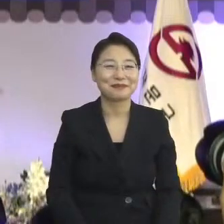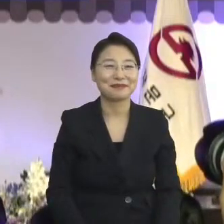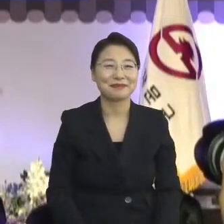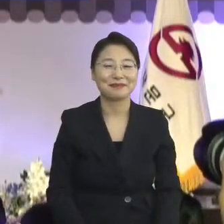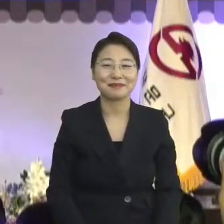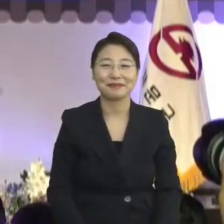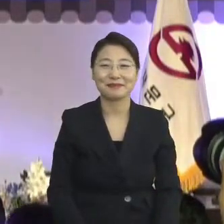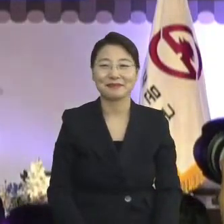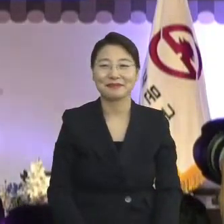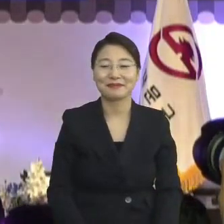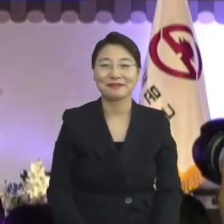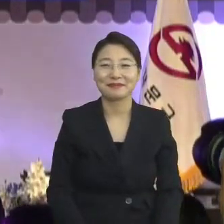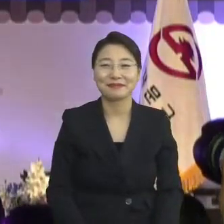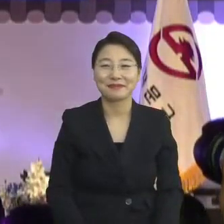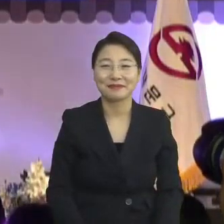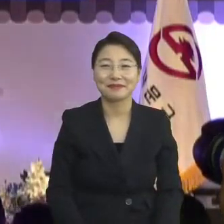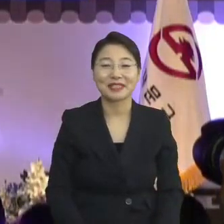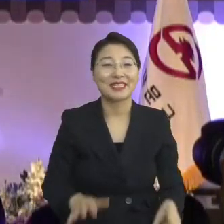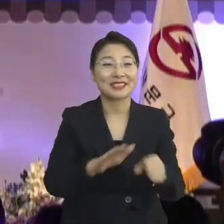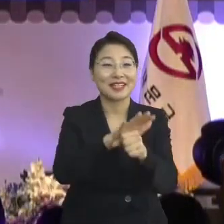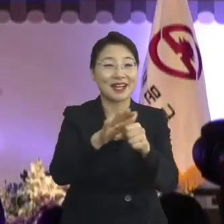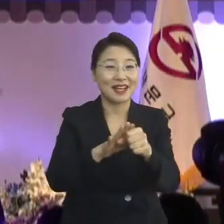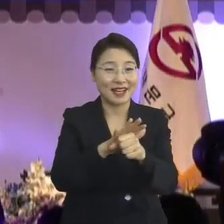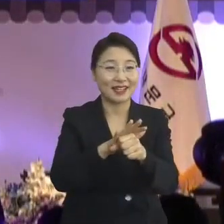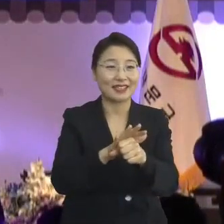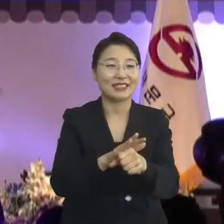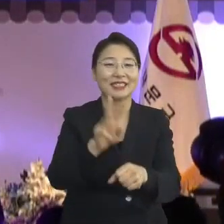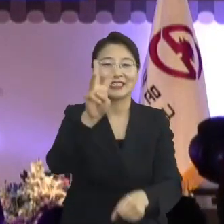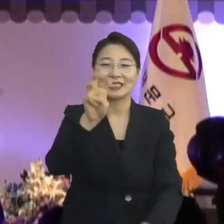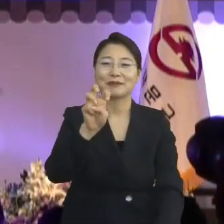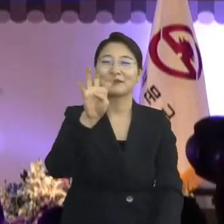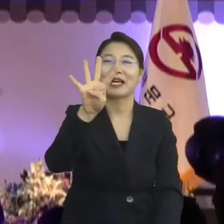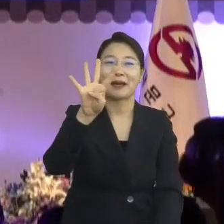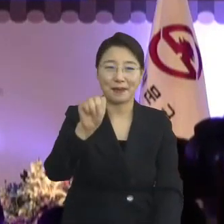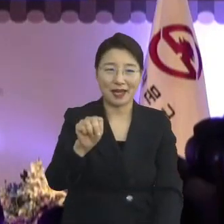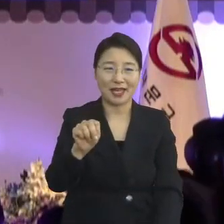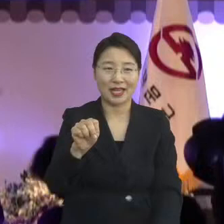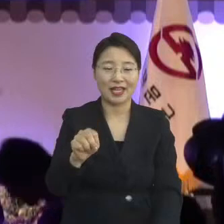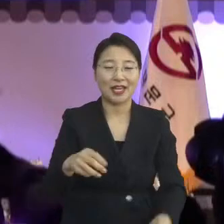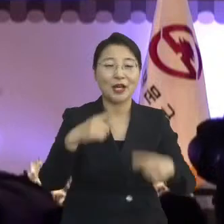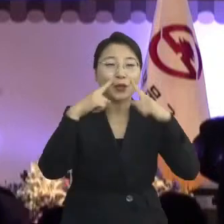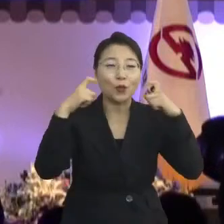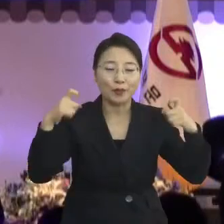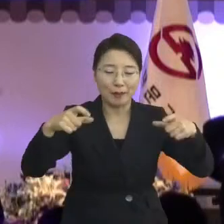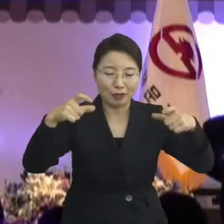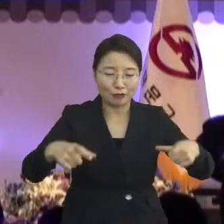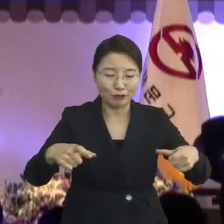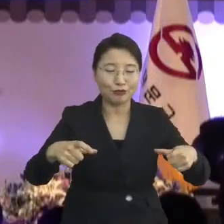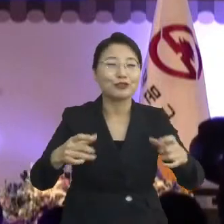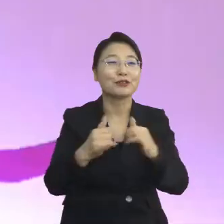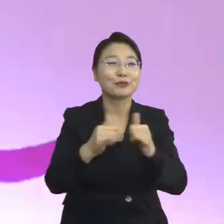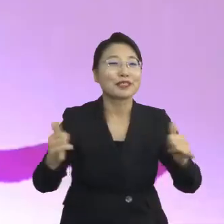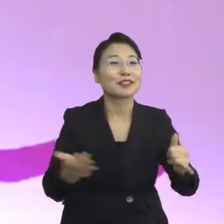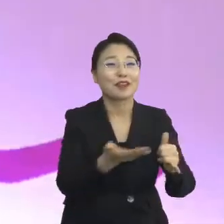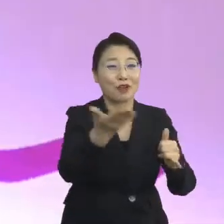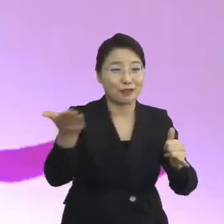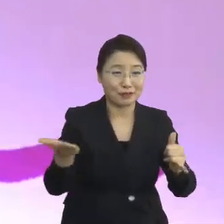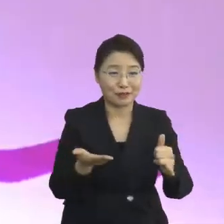사랑하는 34만 동대문 구민 여러분, 변화와 새로움이